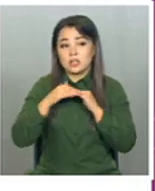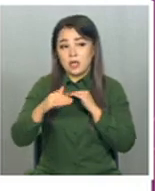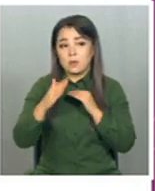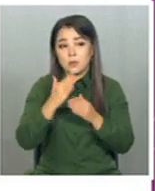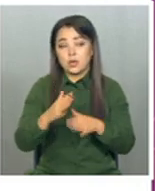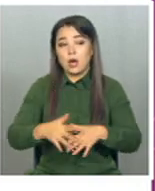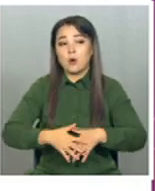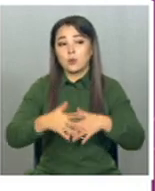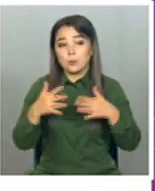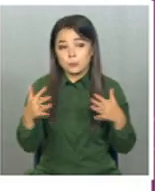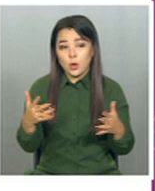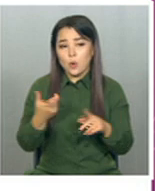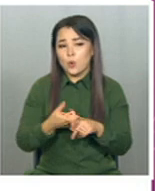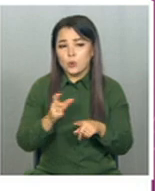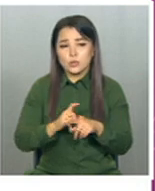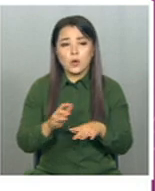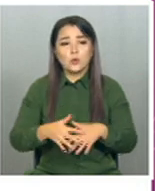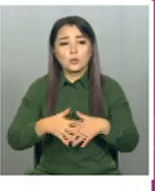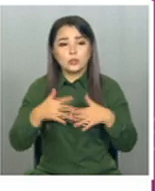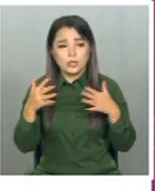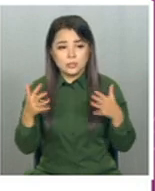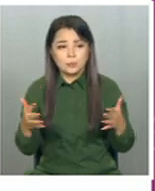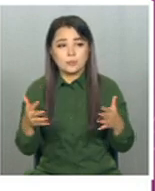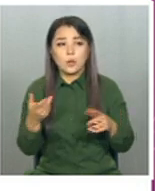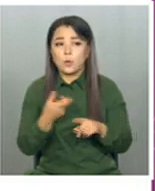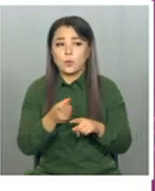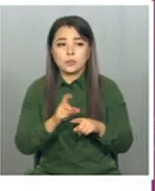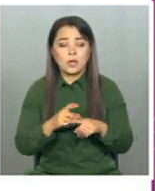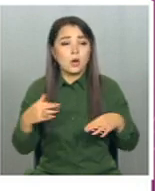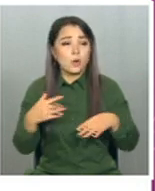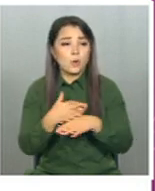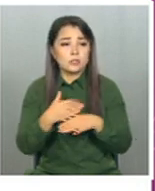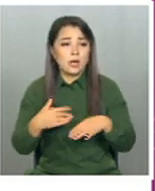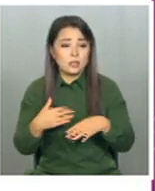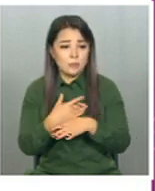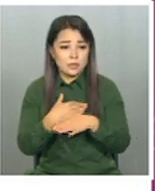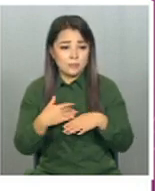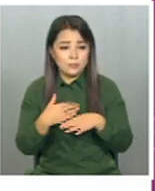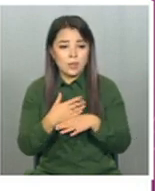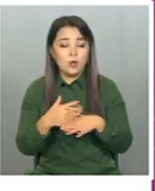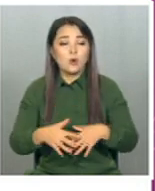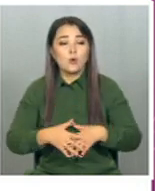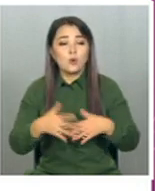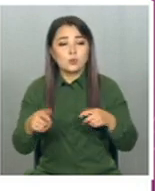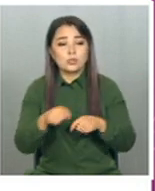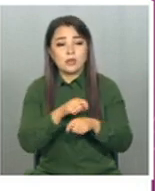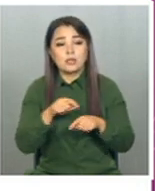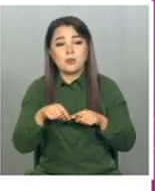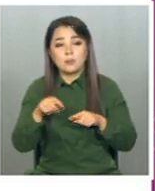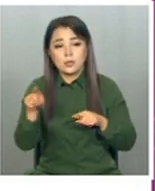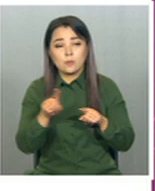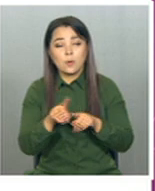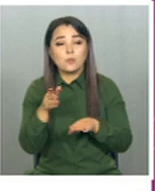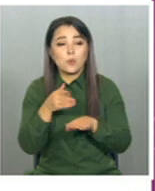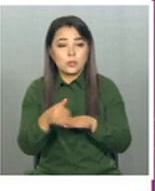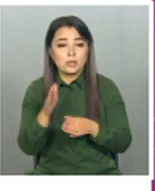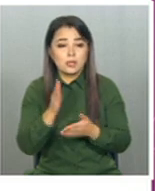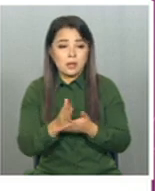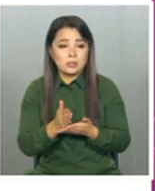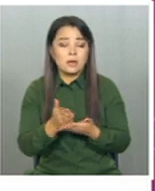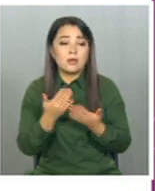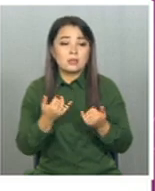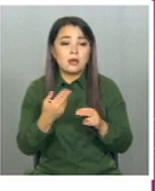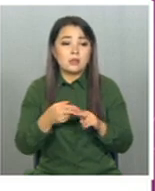ауқымды, яғни өте үлкен, өте қозғалмалы, ұзына бойы орналасқан бөлігі. Мысалы